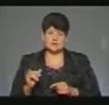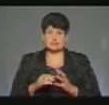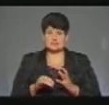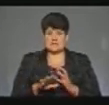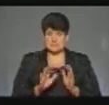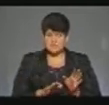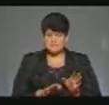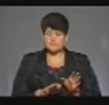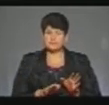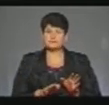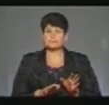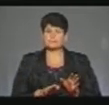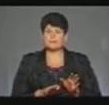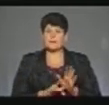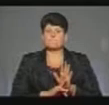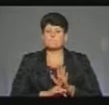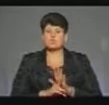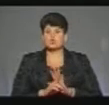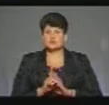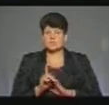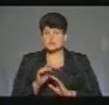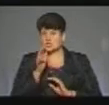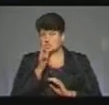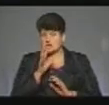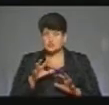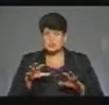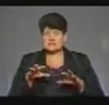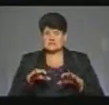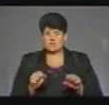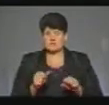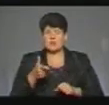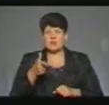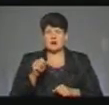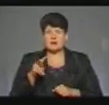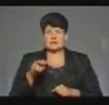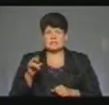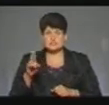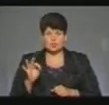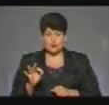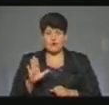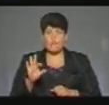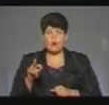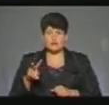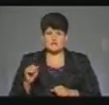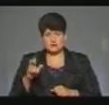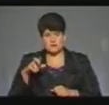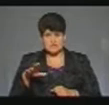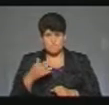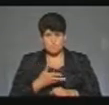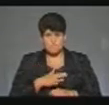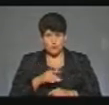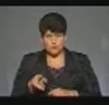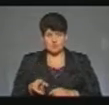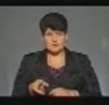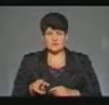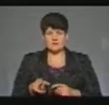Знаєте, починаючи з часу захоплення Галицько-Волинського князівства Польщею, ось український етнічний